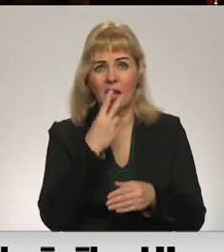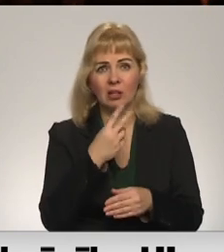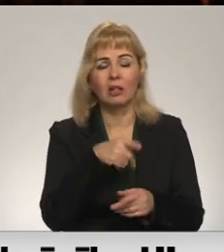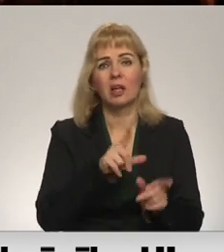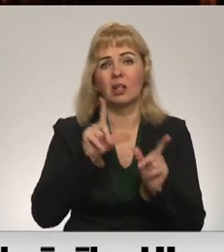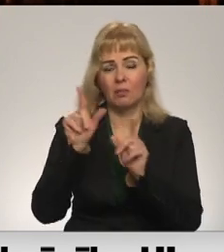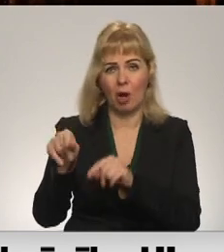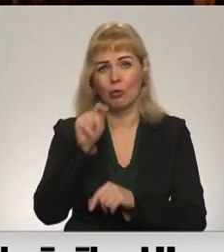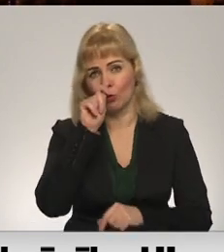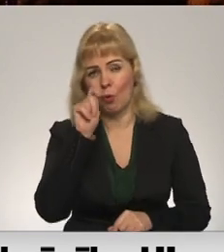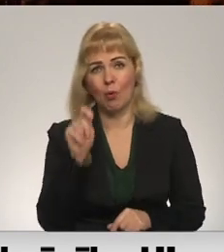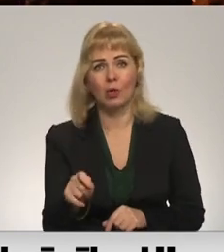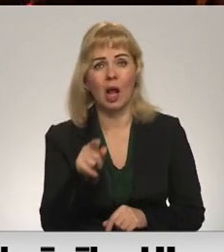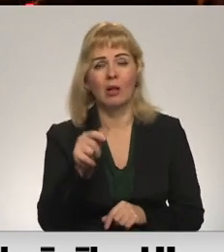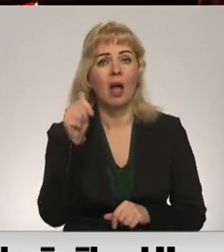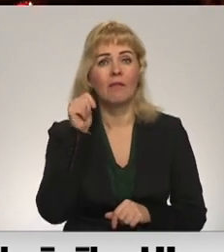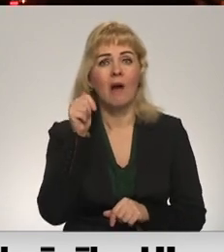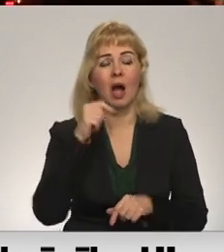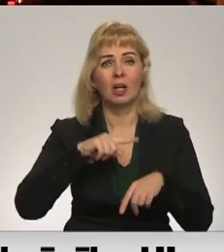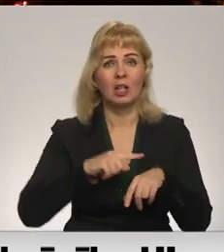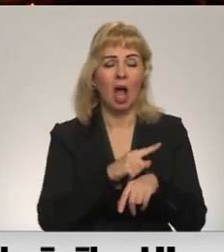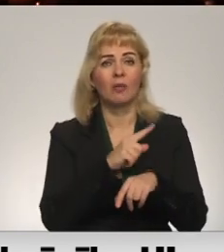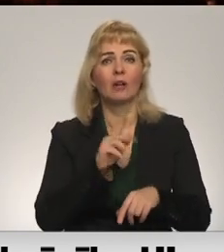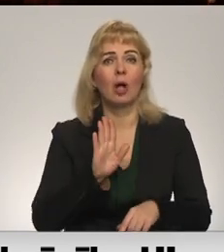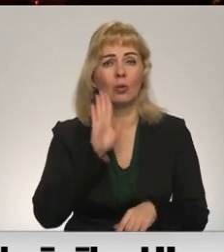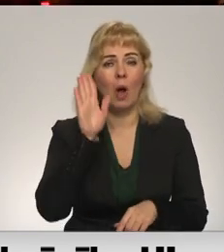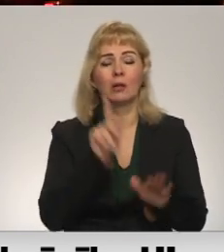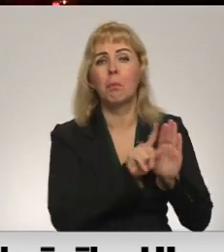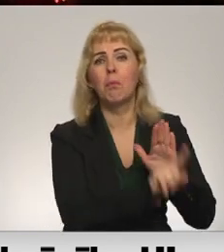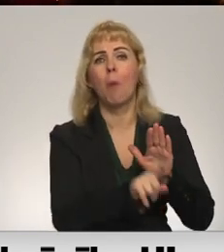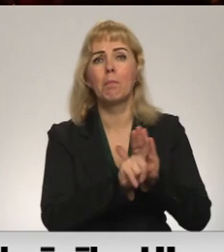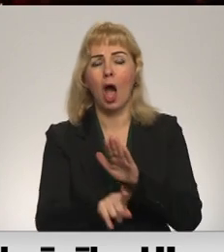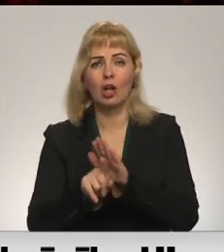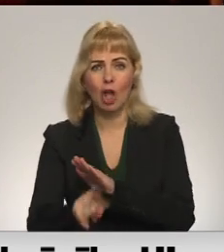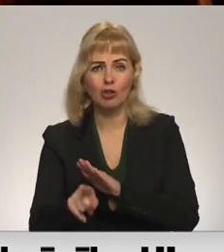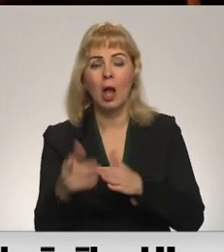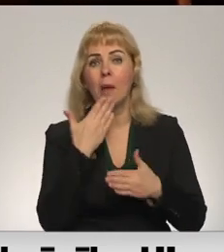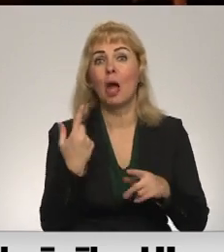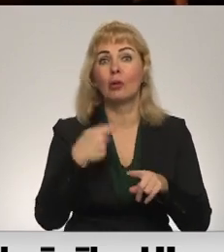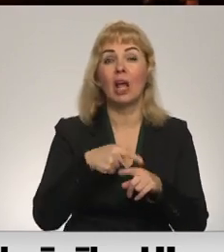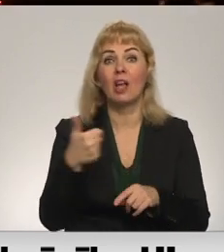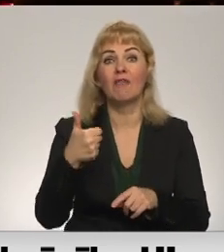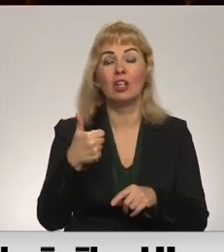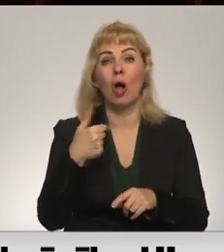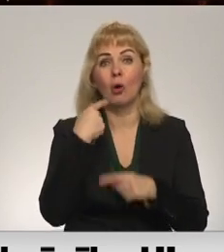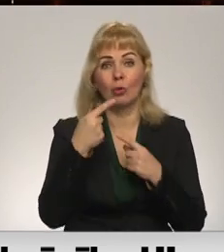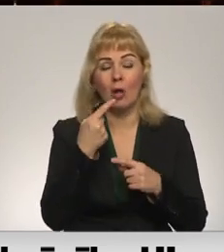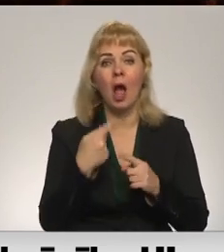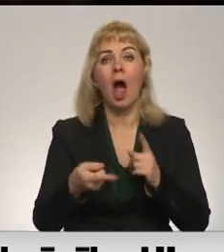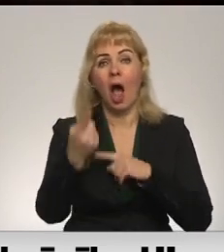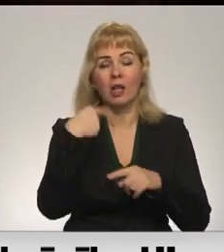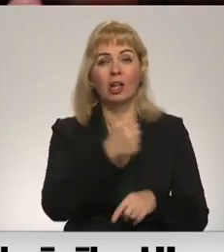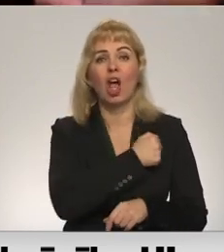Jā. Vakar ievainoja no rīta bombardēšanā. Un tad pēdējo reizi, kas ar viņu runāja, viņš atgriežas frontes